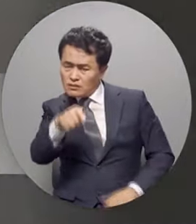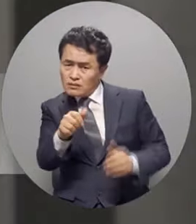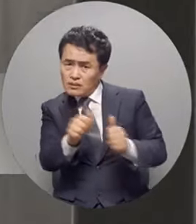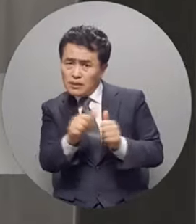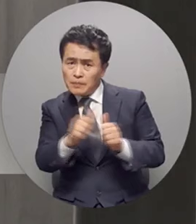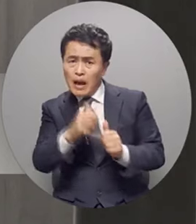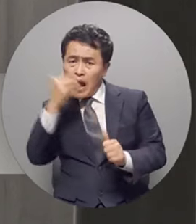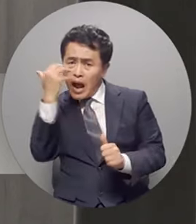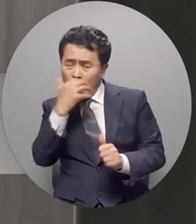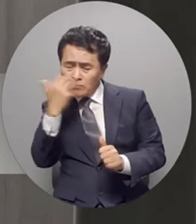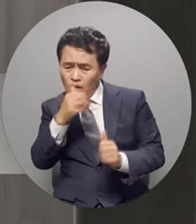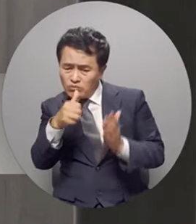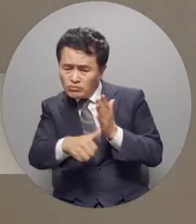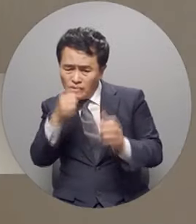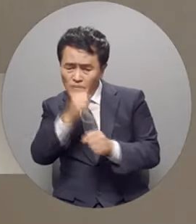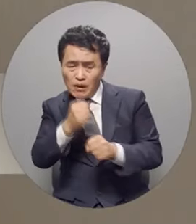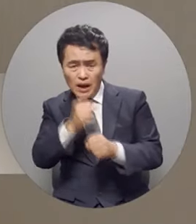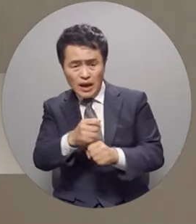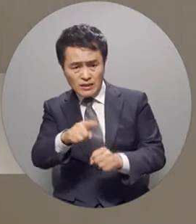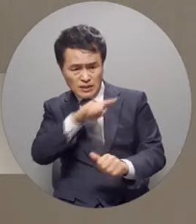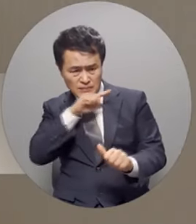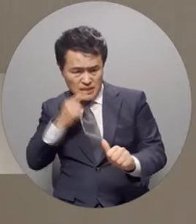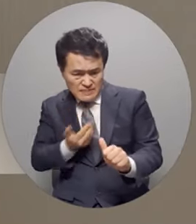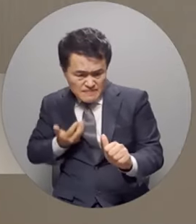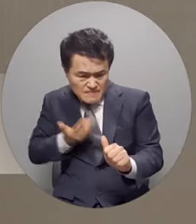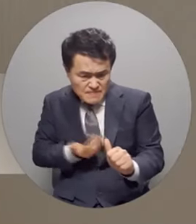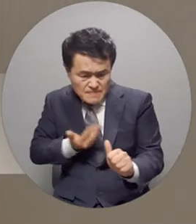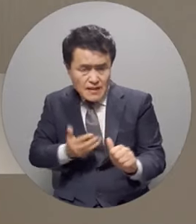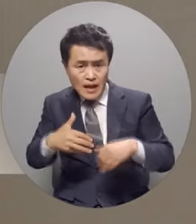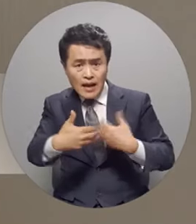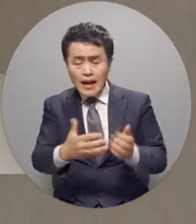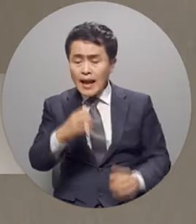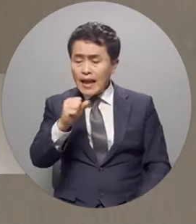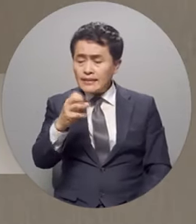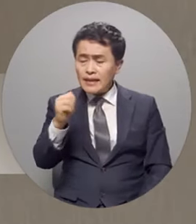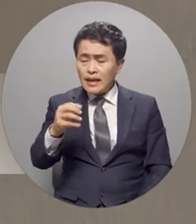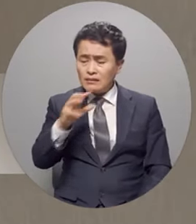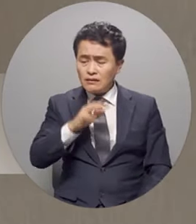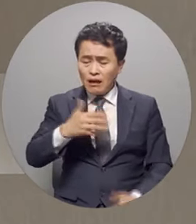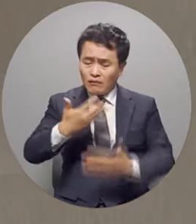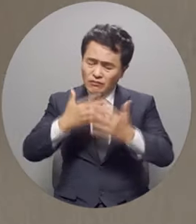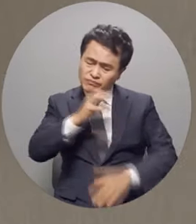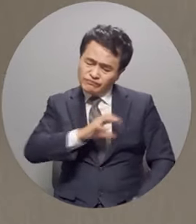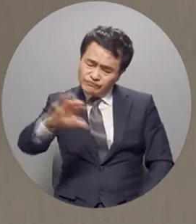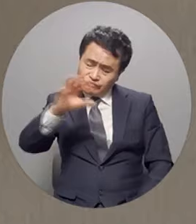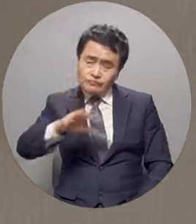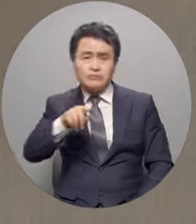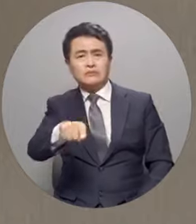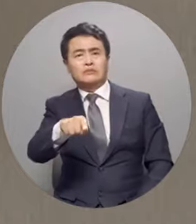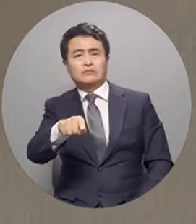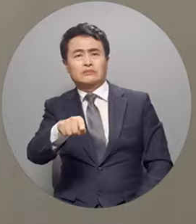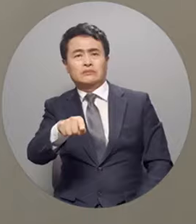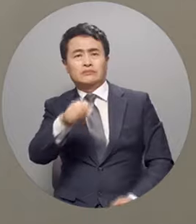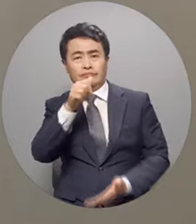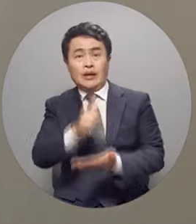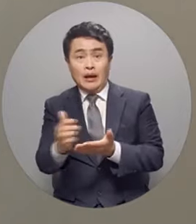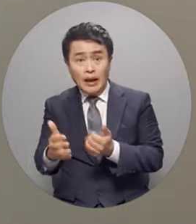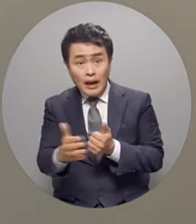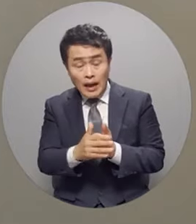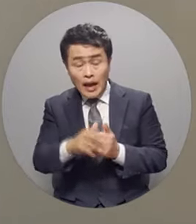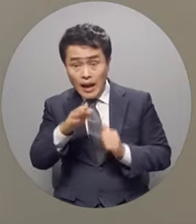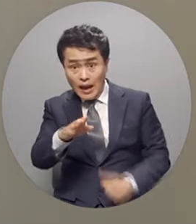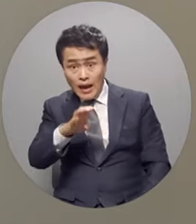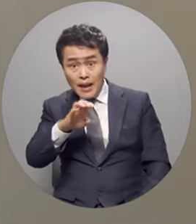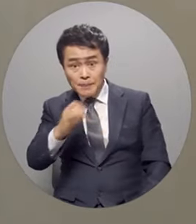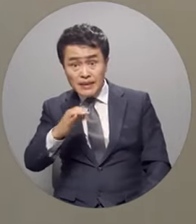아동 성착취물을 만들어 피해자를 협박하고 성착취물을 SNS에 올린 혐의를 받는 피의자라고 밝혔습니다. 피의자를